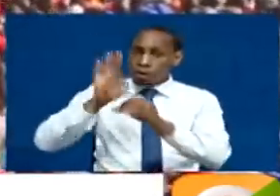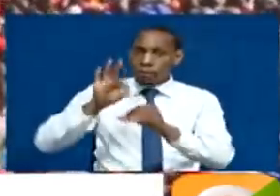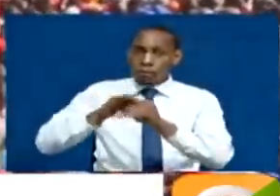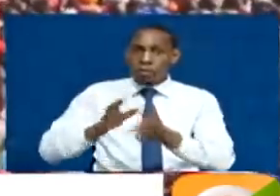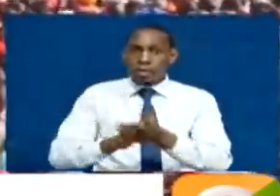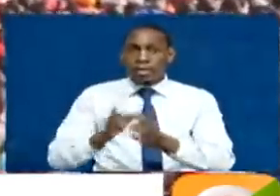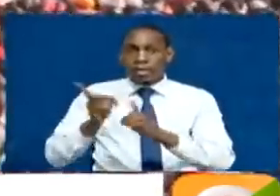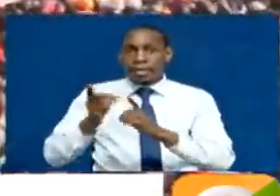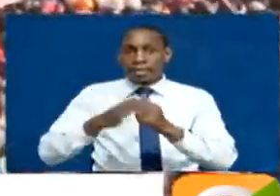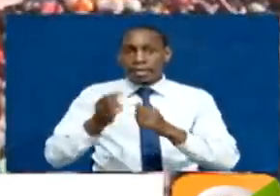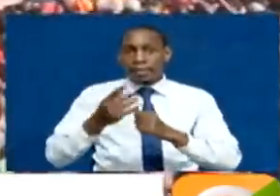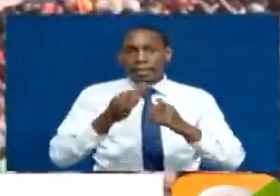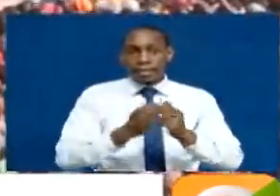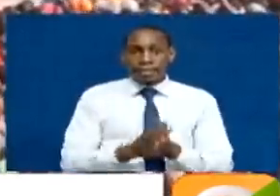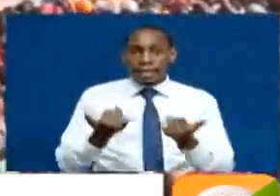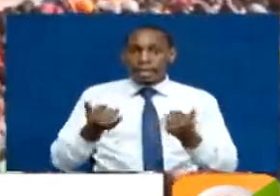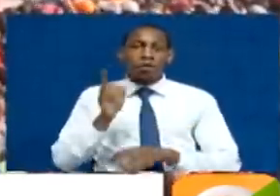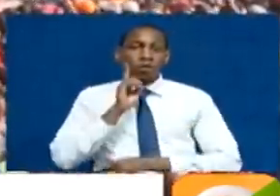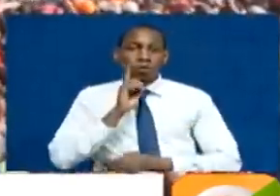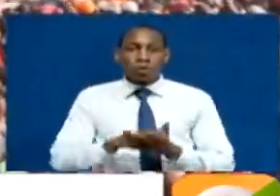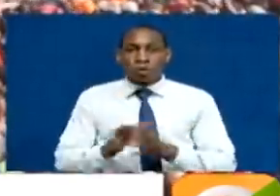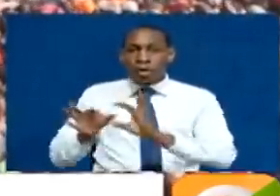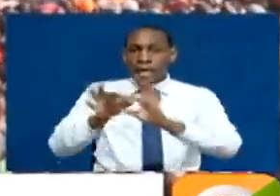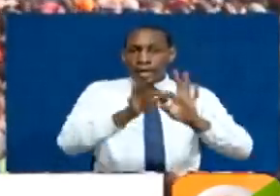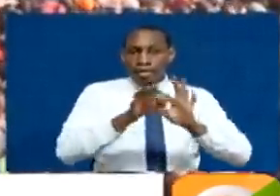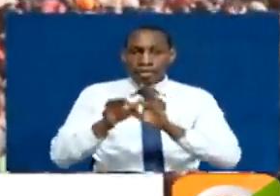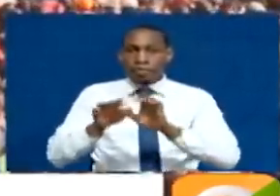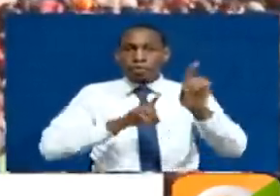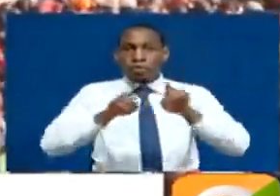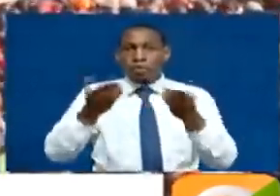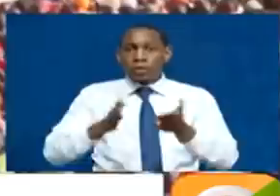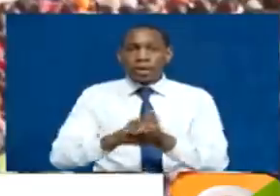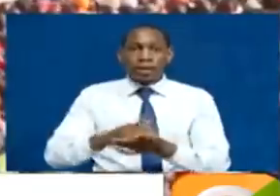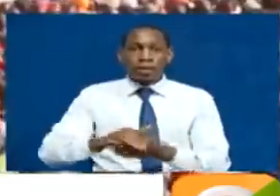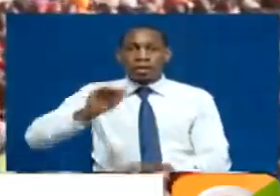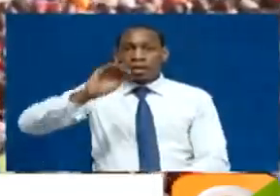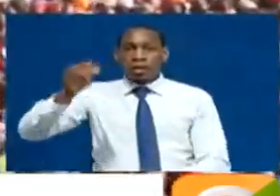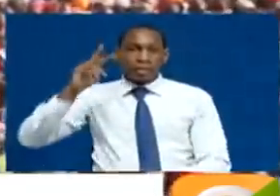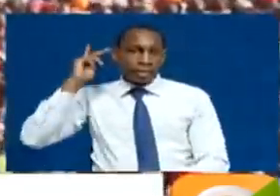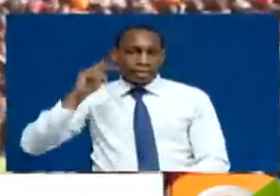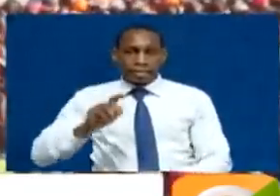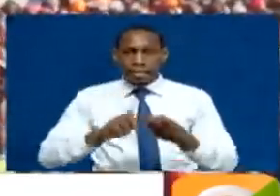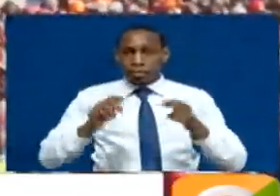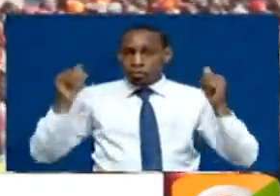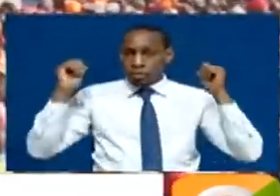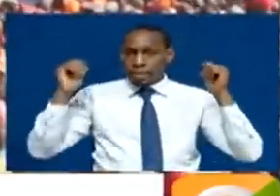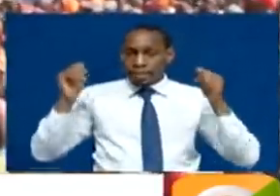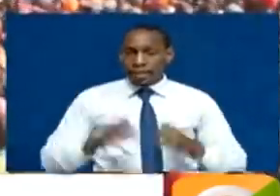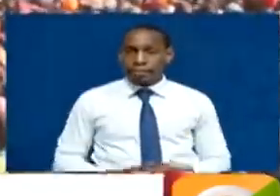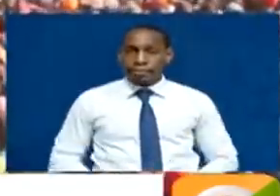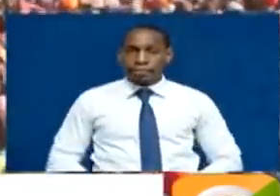kura Agosti 9. Hapo kesho siasa za Azimio zitaelekea katika kaunti za Kisii na Nyamira.